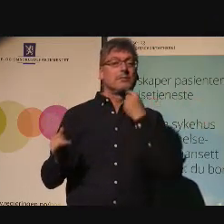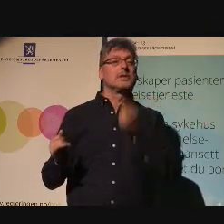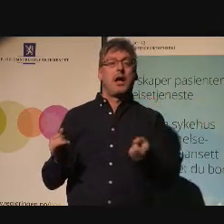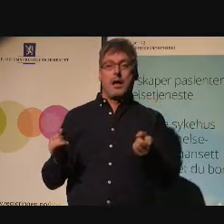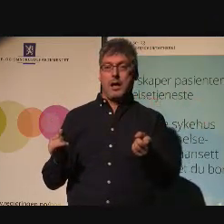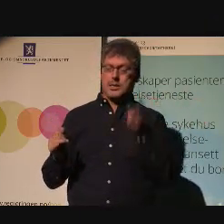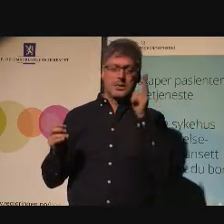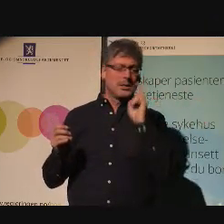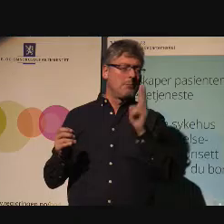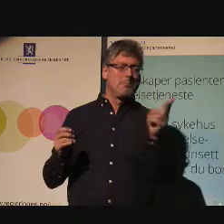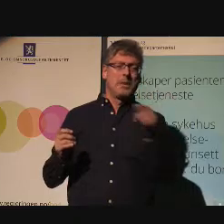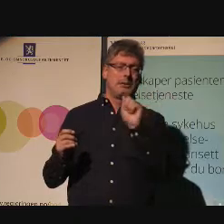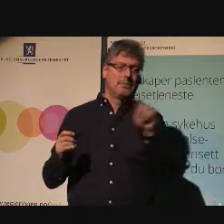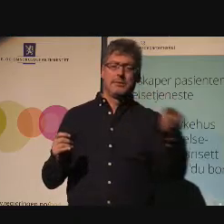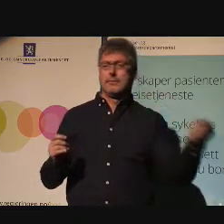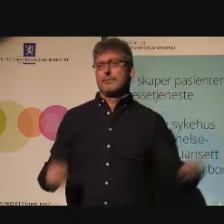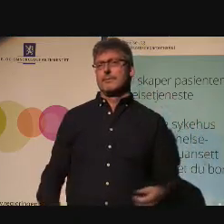det samme.